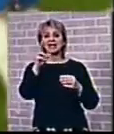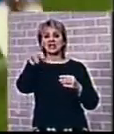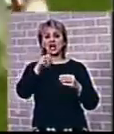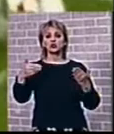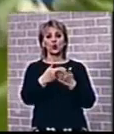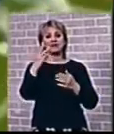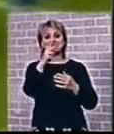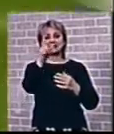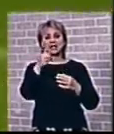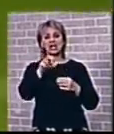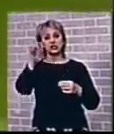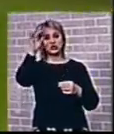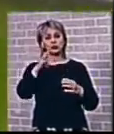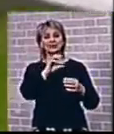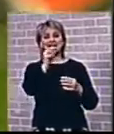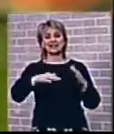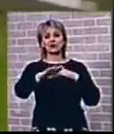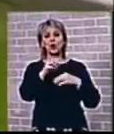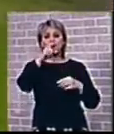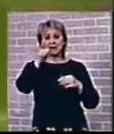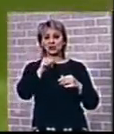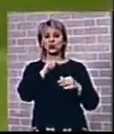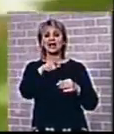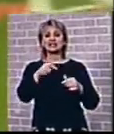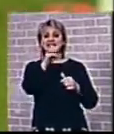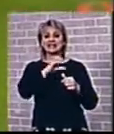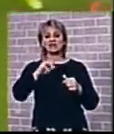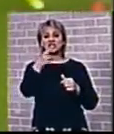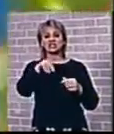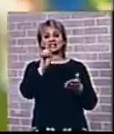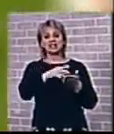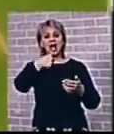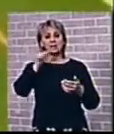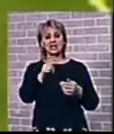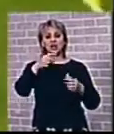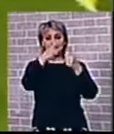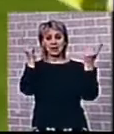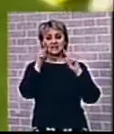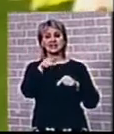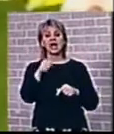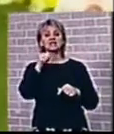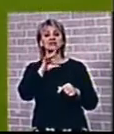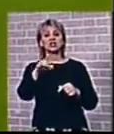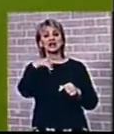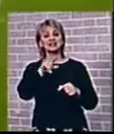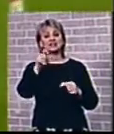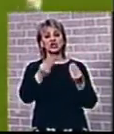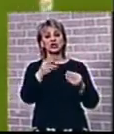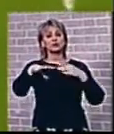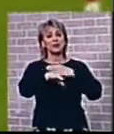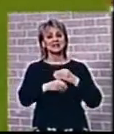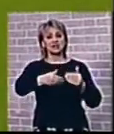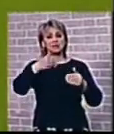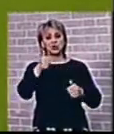Новая Зеландия, чемпион Европы Португалия и чемпион Северной Центральной Америки Мексика. А завтра россияне сыграют последний